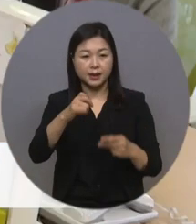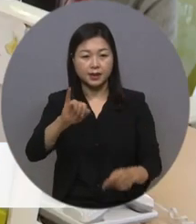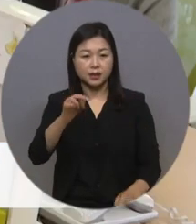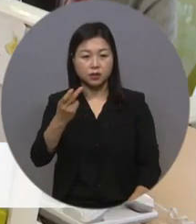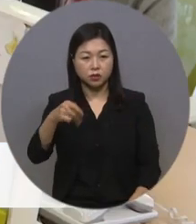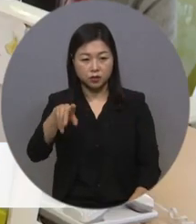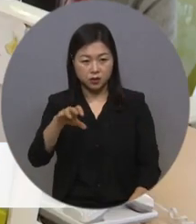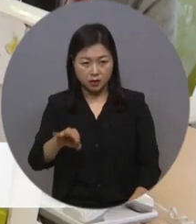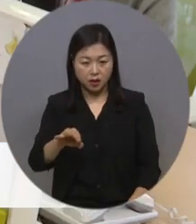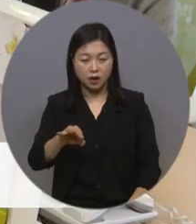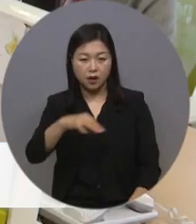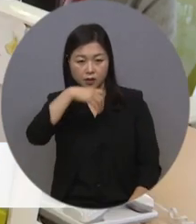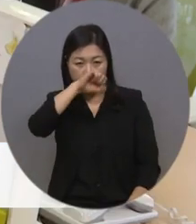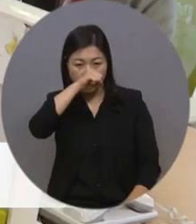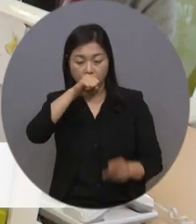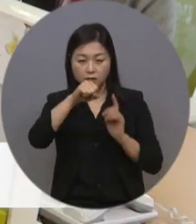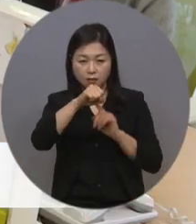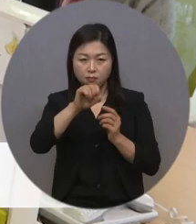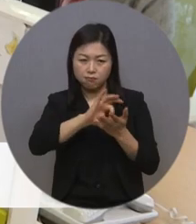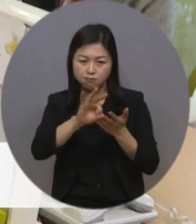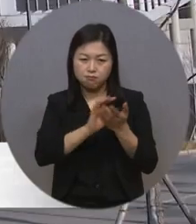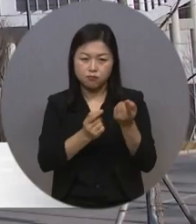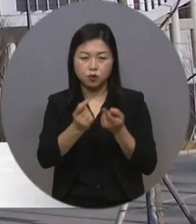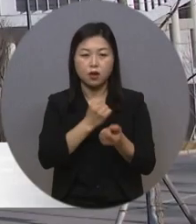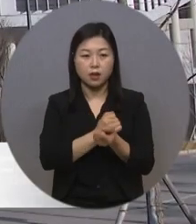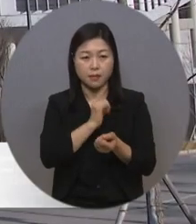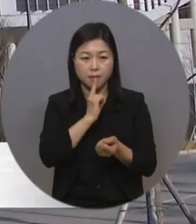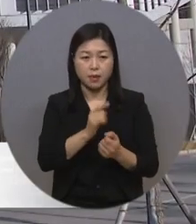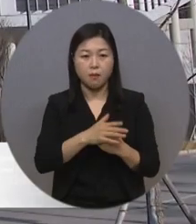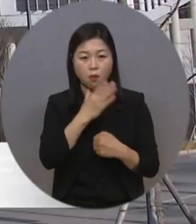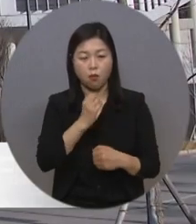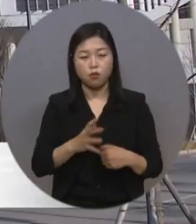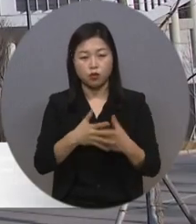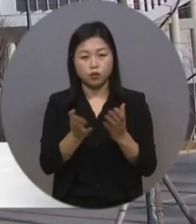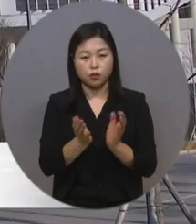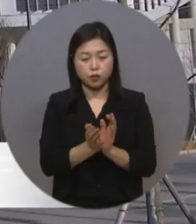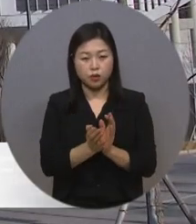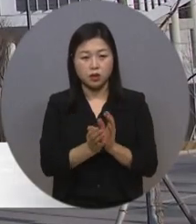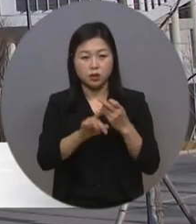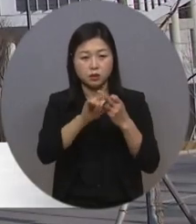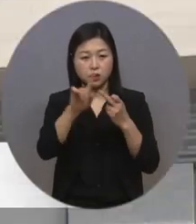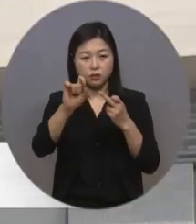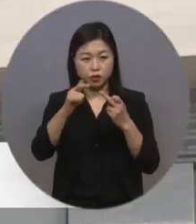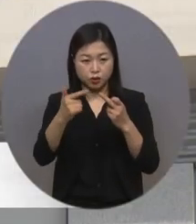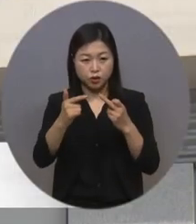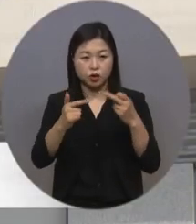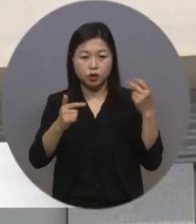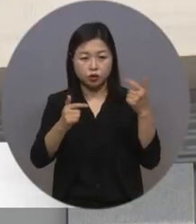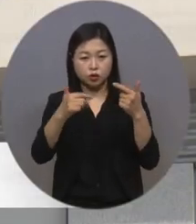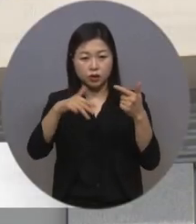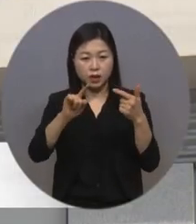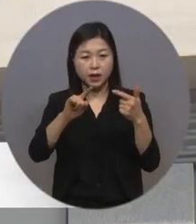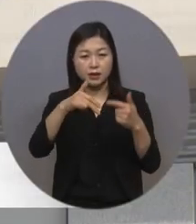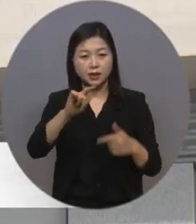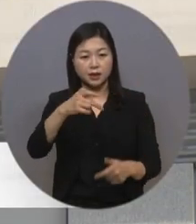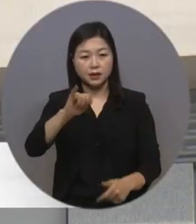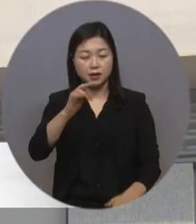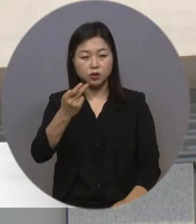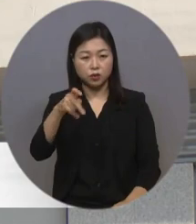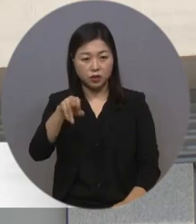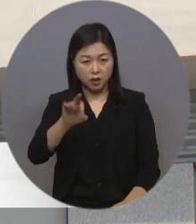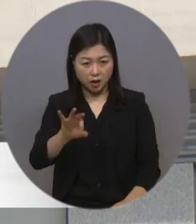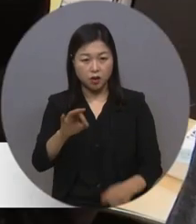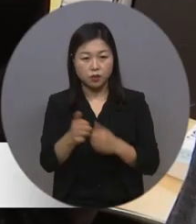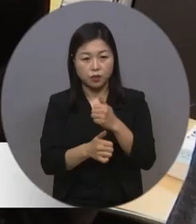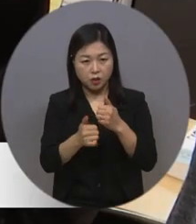대해서도 건전화에 나서기로 했습니다. 보건복지부는 지난 16일 열린 제6차 장기요양위원회에서